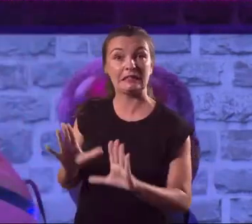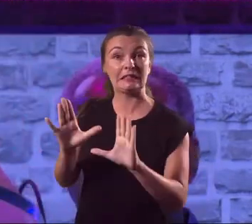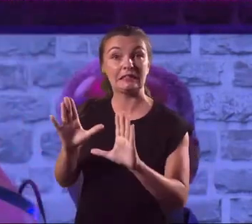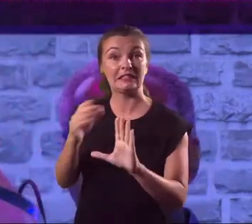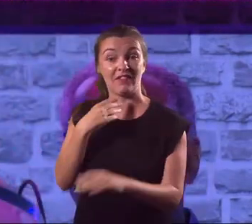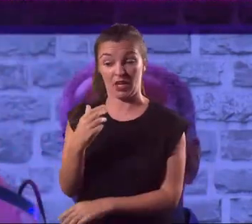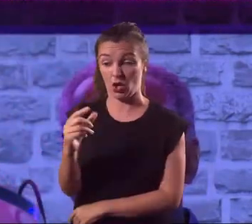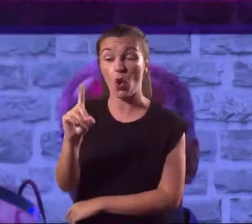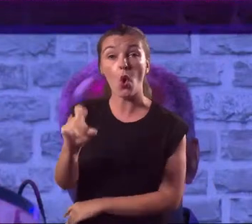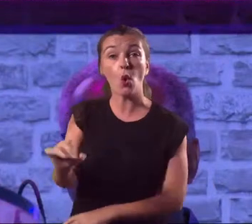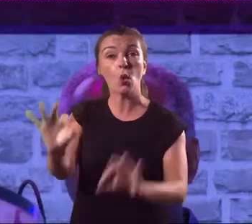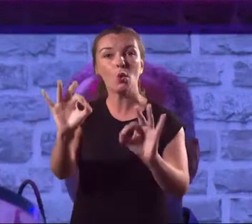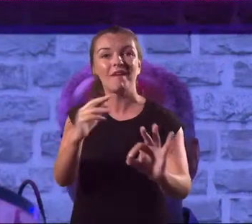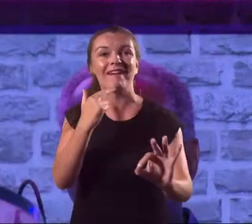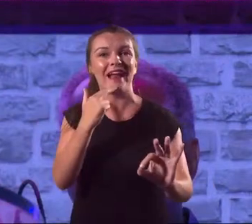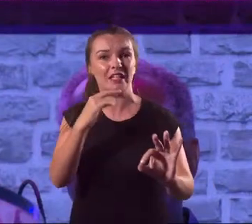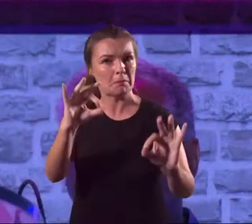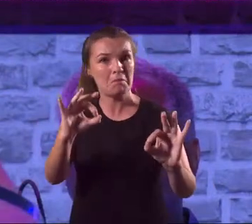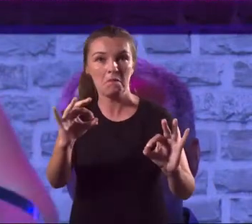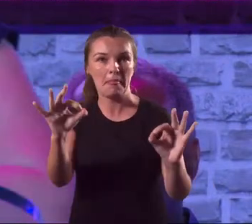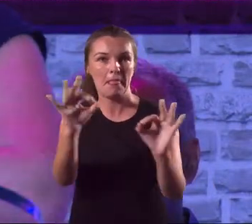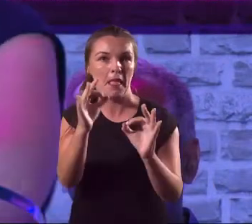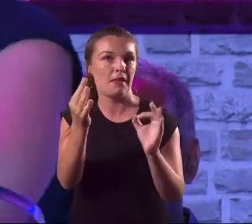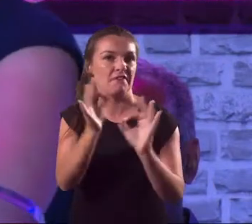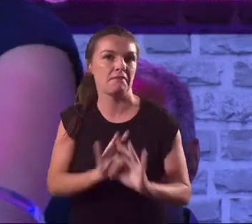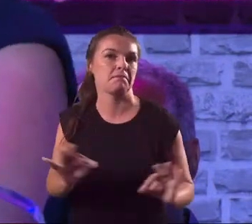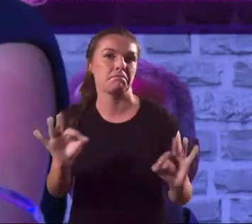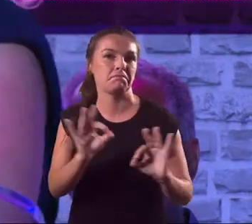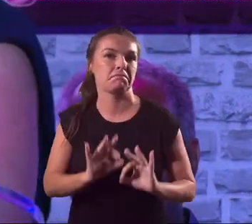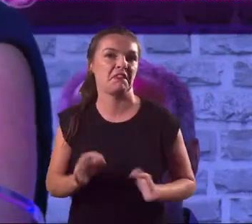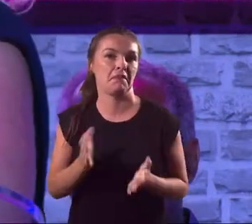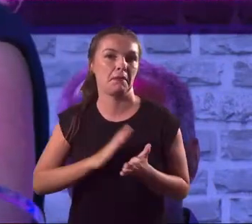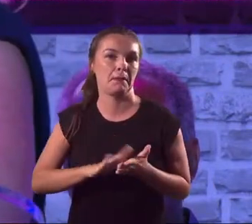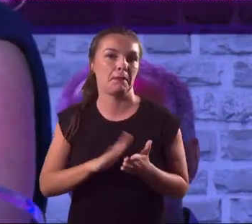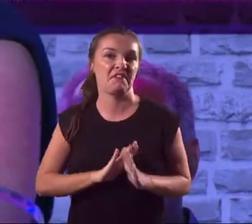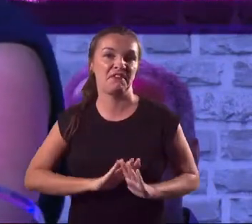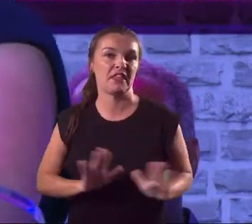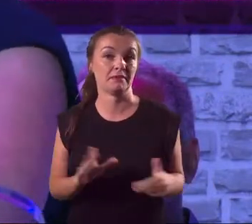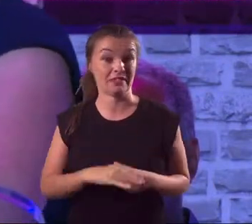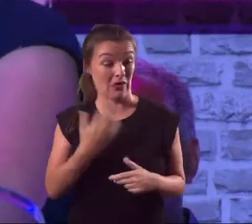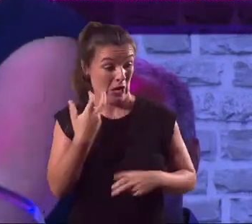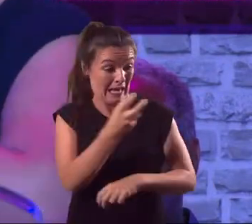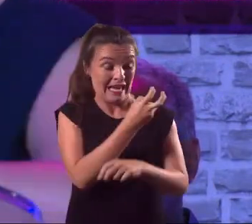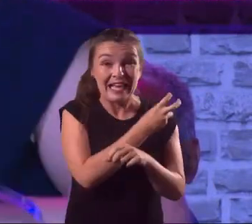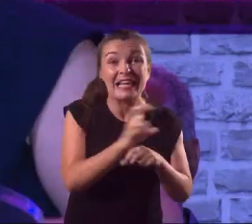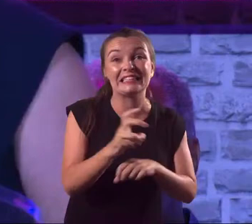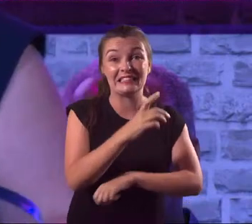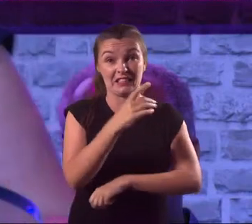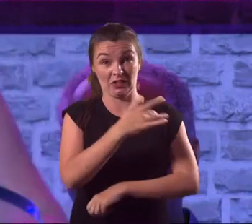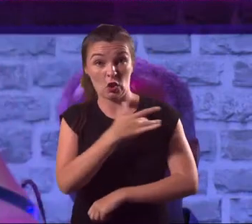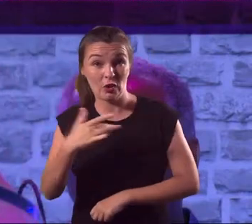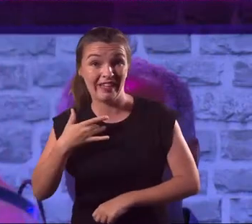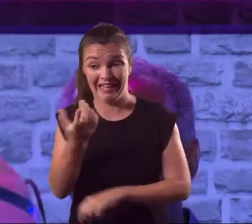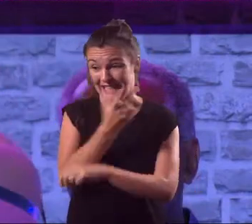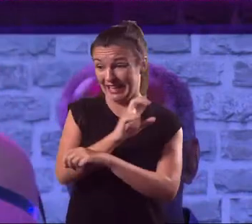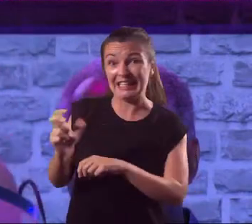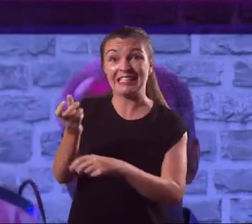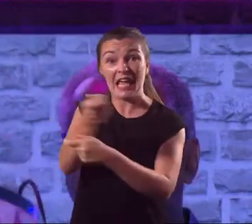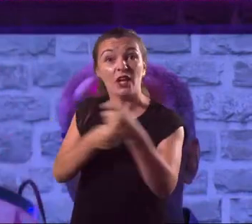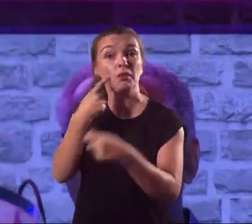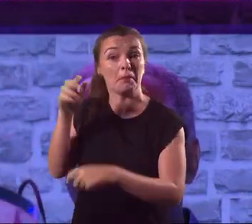eau d'excellente qualité en Guadeloupe. Vous imaginez ce que ça veut dire en termes de risque sanitaire, de risque économique pour la Guadeloupe, et